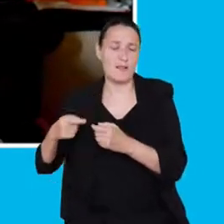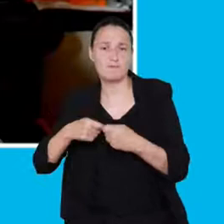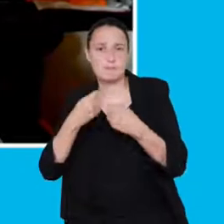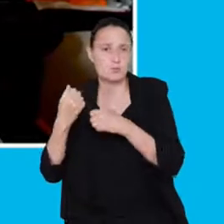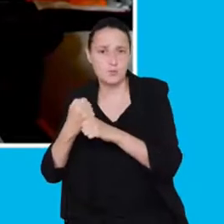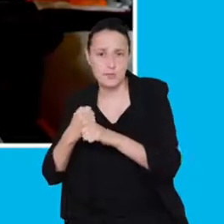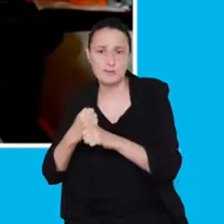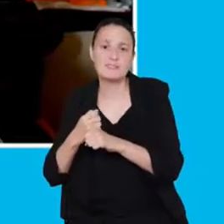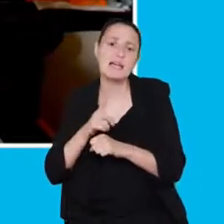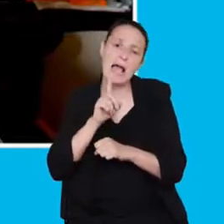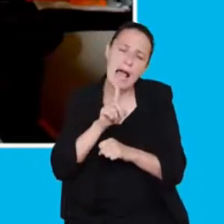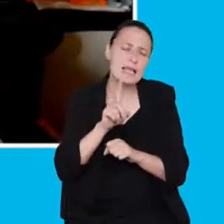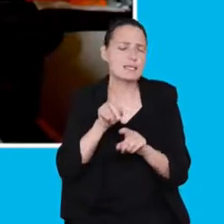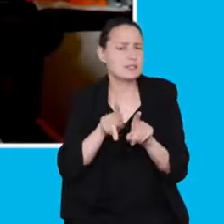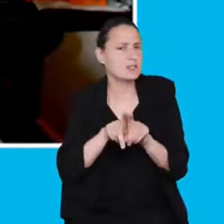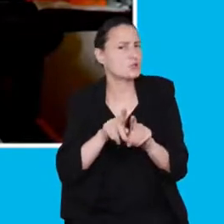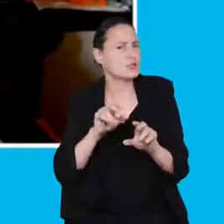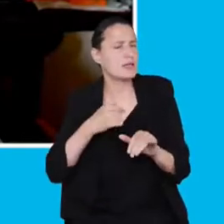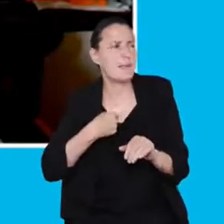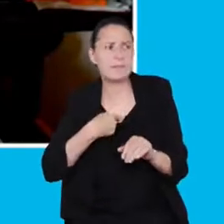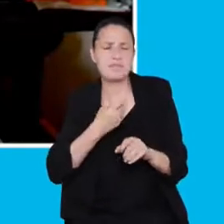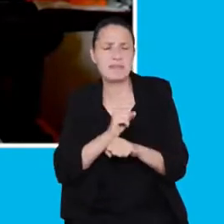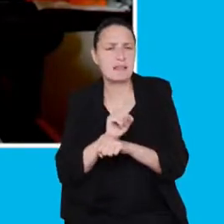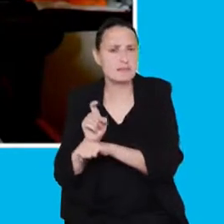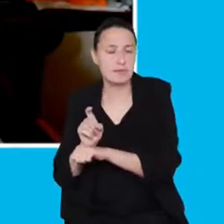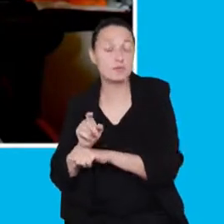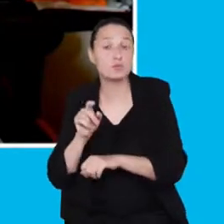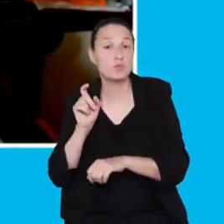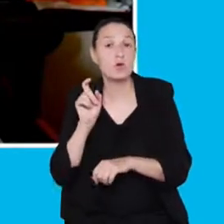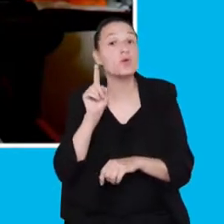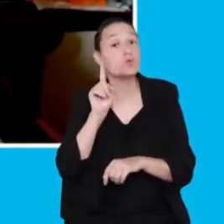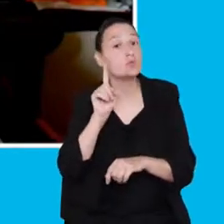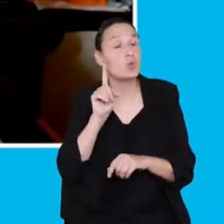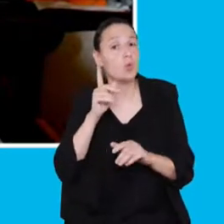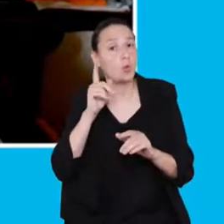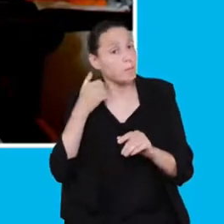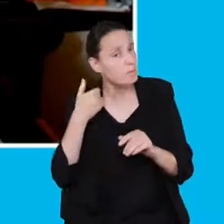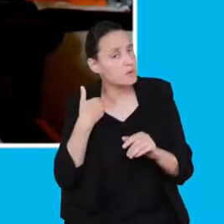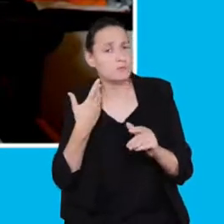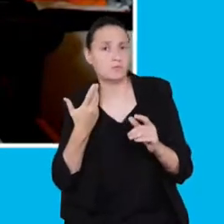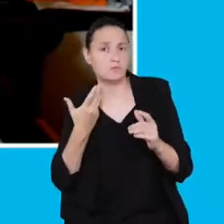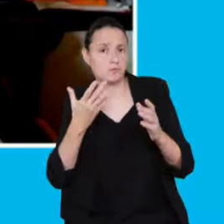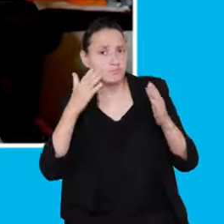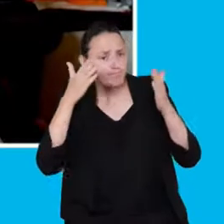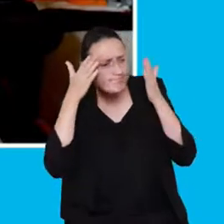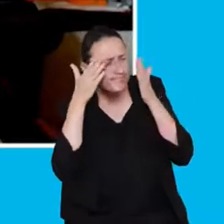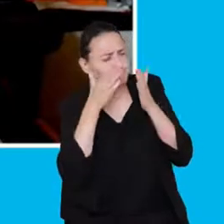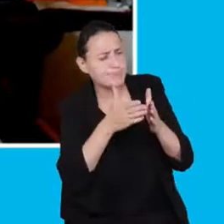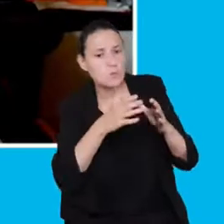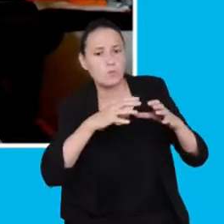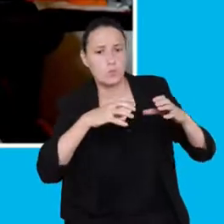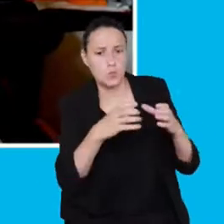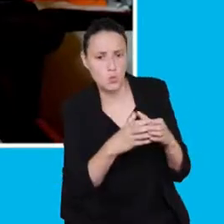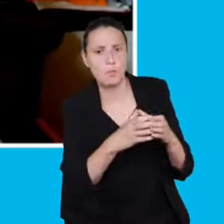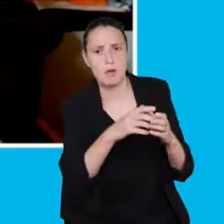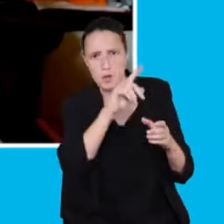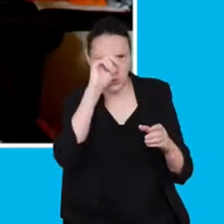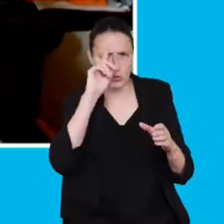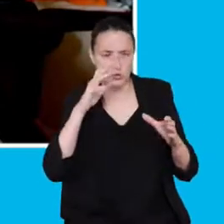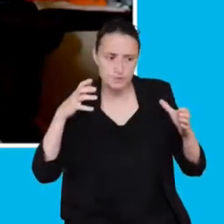bym tego nie lekceważył. On jednak skupiał dosyć znaczącą grupę ludzi